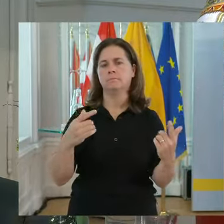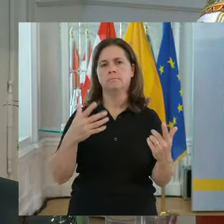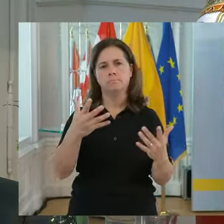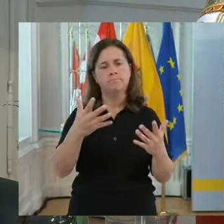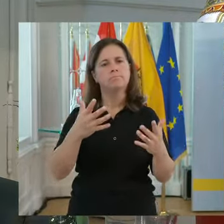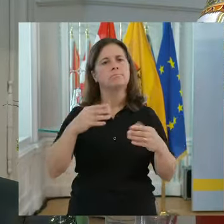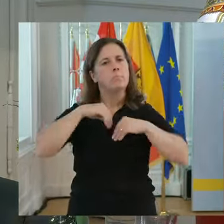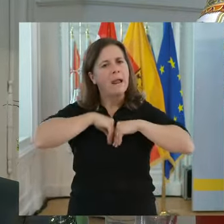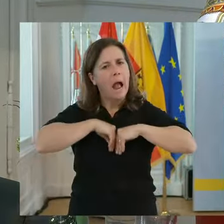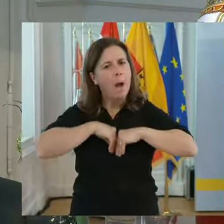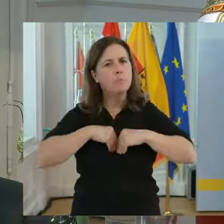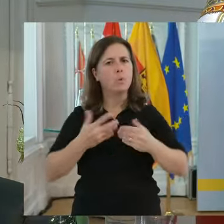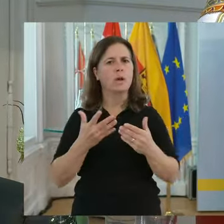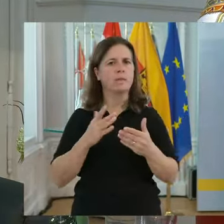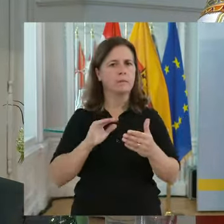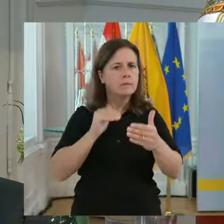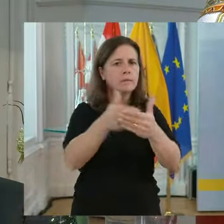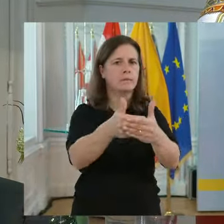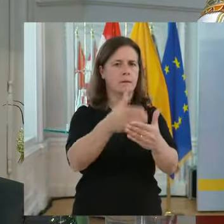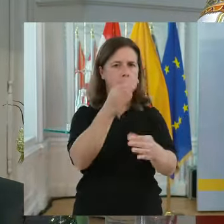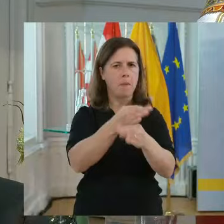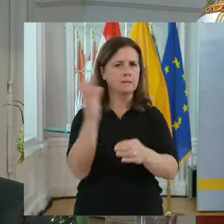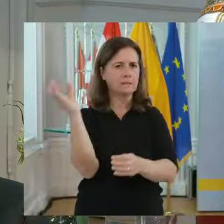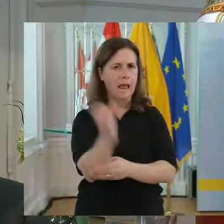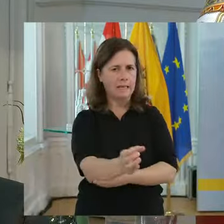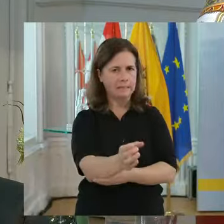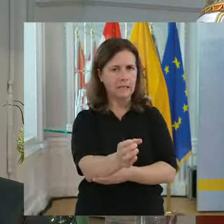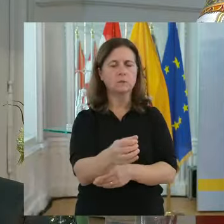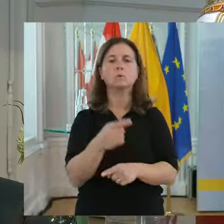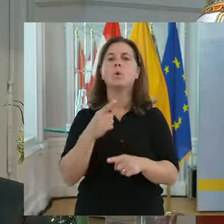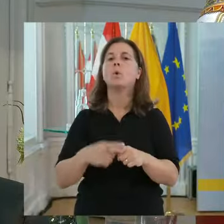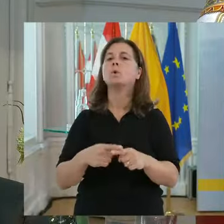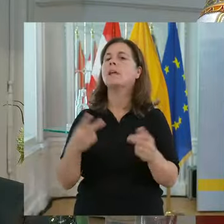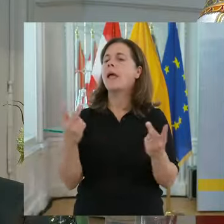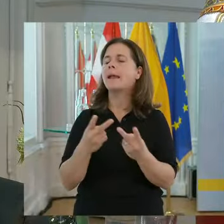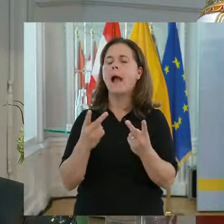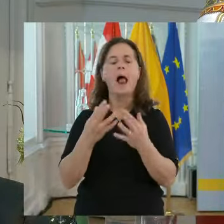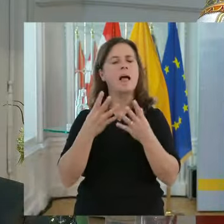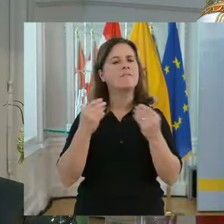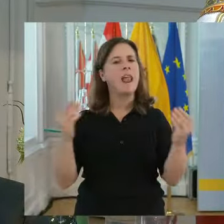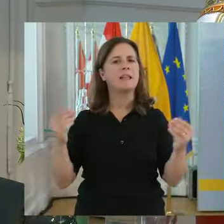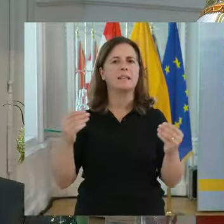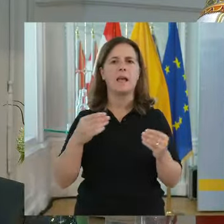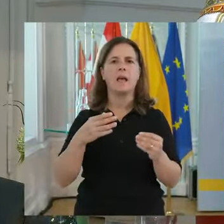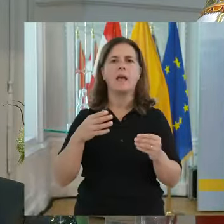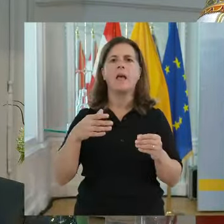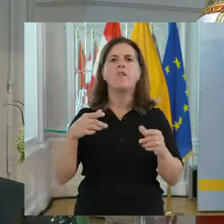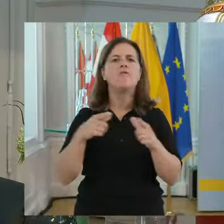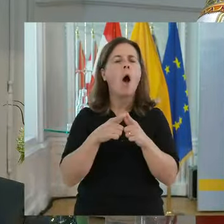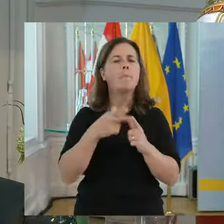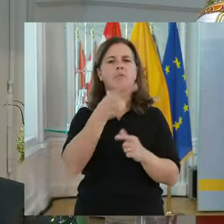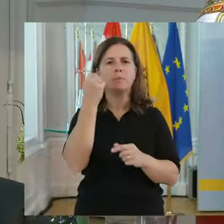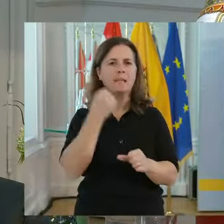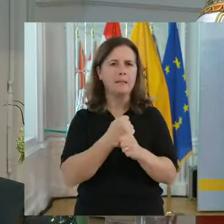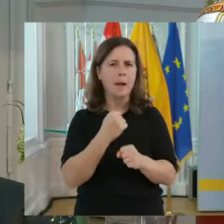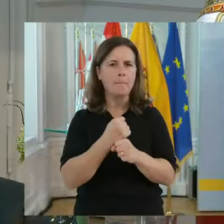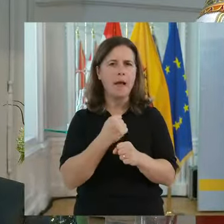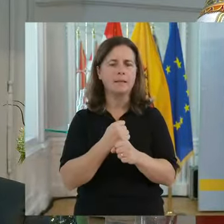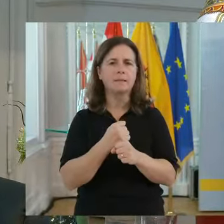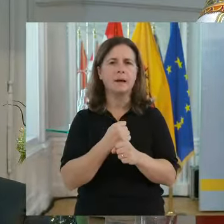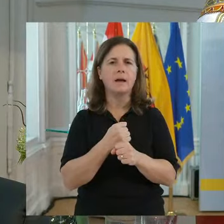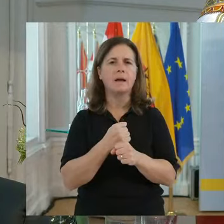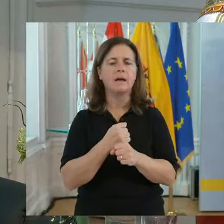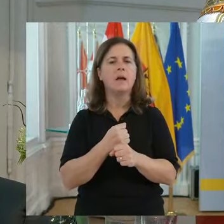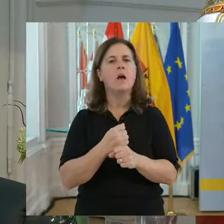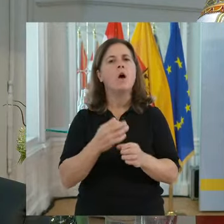Neigungen und Begabungen entsprechend eingesetzt werden und egal welche Art von Mitarbeitern das ist, es geht uns